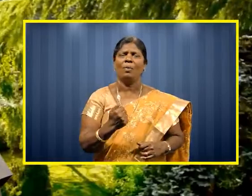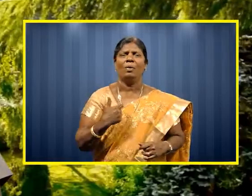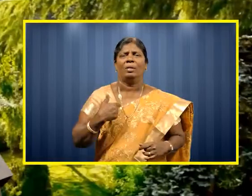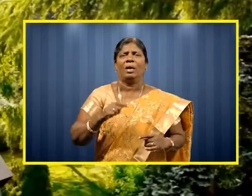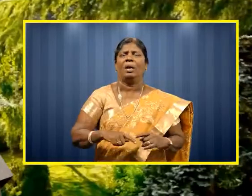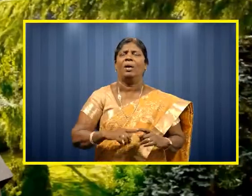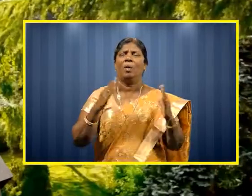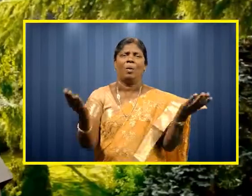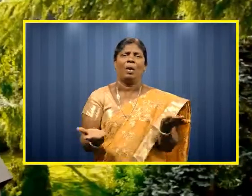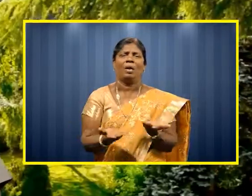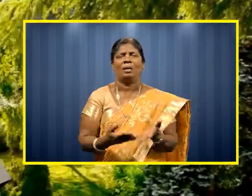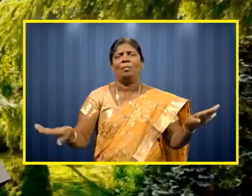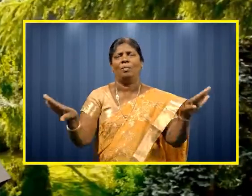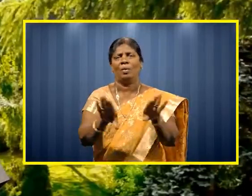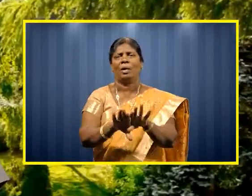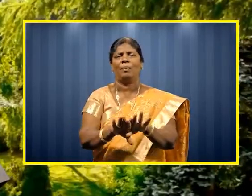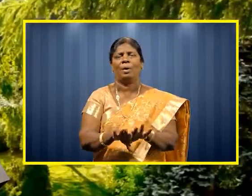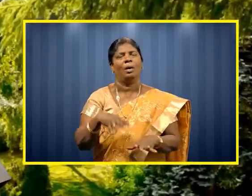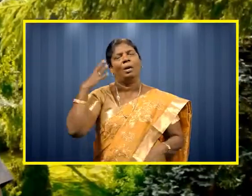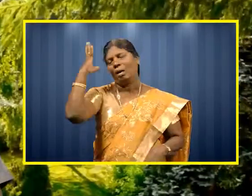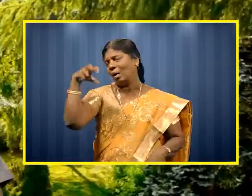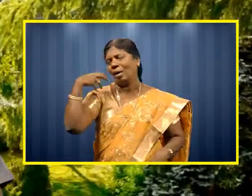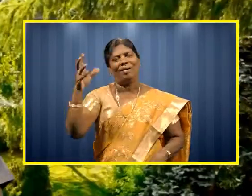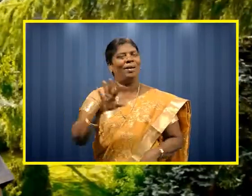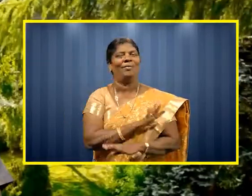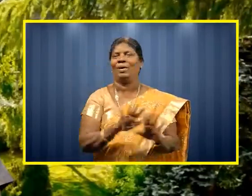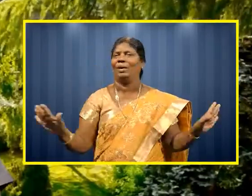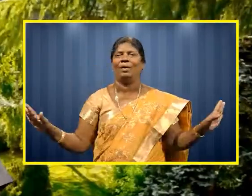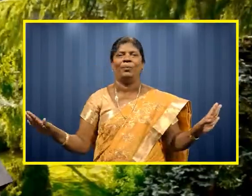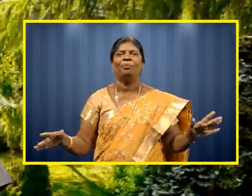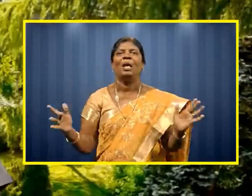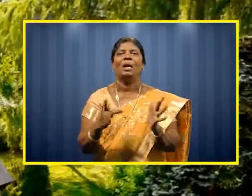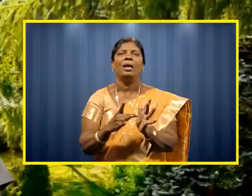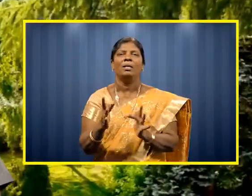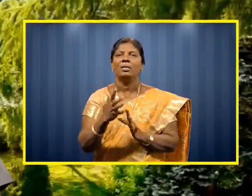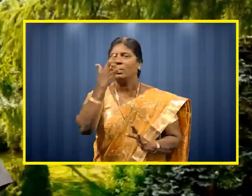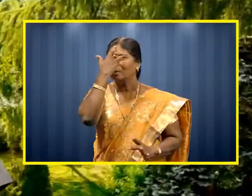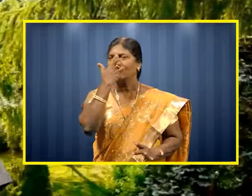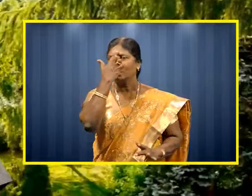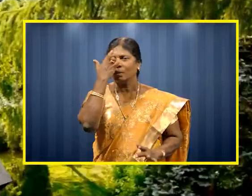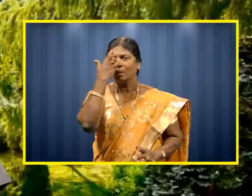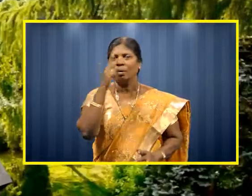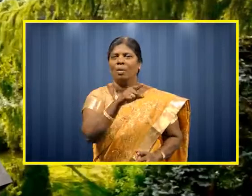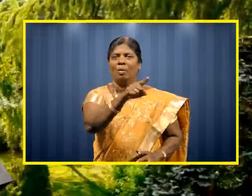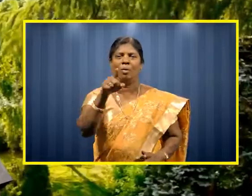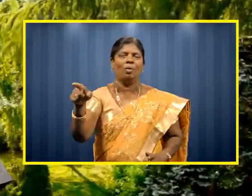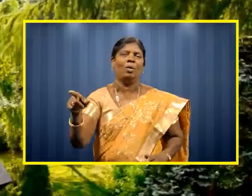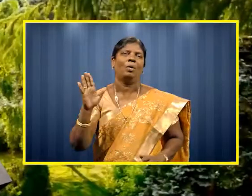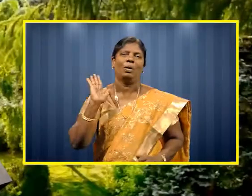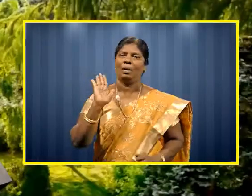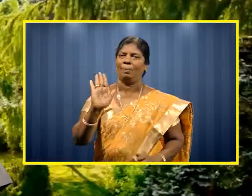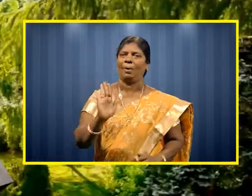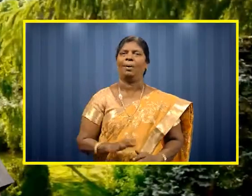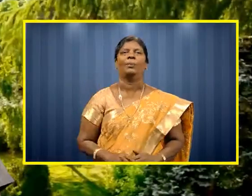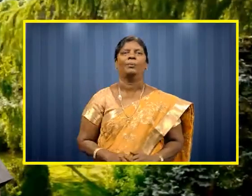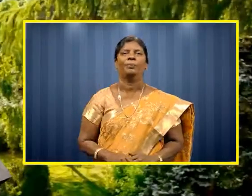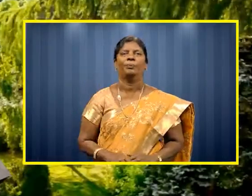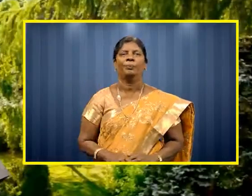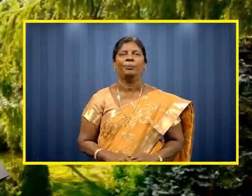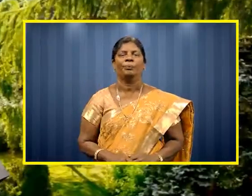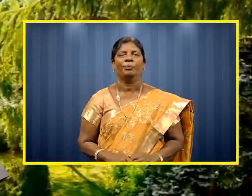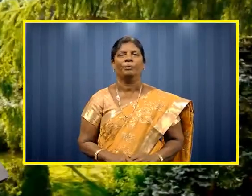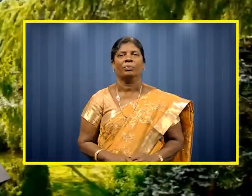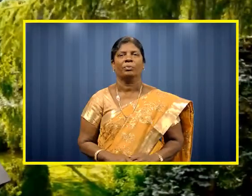எப்படி நான் முடிக்கப் போகிறேன் என்று நினைக்கலாம். கவலைப்படாதிருங்கள், இயேசு கிறிஸ்து உங்களோடு கூட